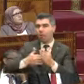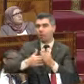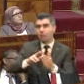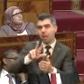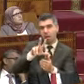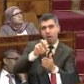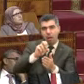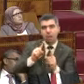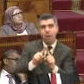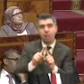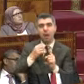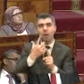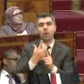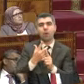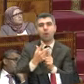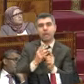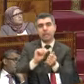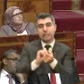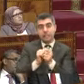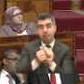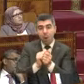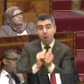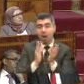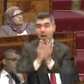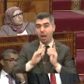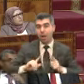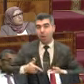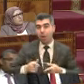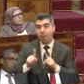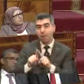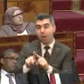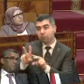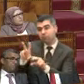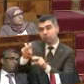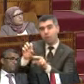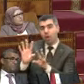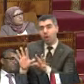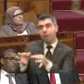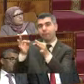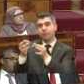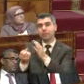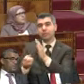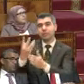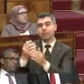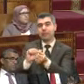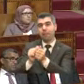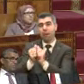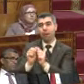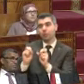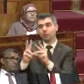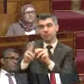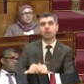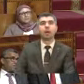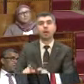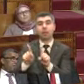المدرسية تعتبر مشتلا حقيقيا لاكتشاف المواهب الرياضية في سن مبكرة جدا، فأنتم تعلمون أن القيمة التربوية